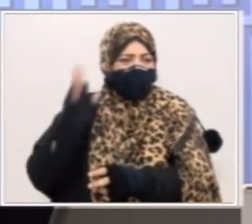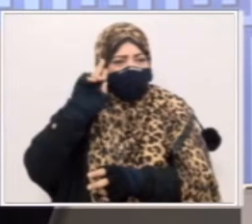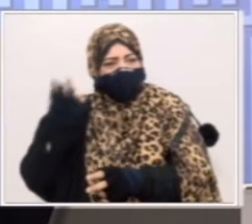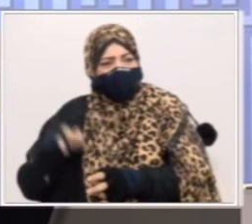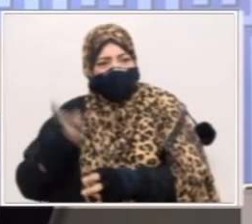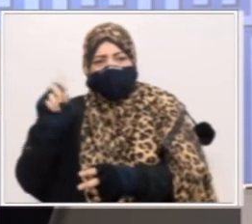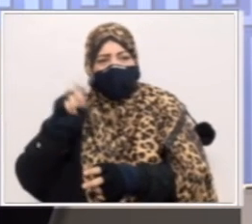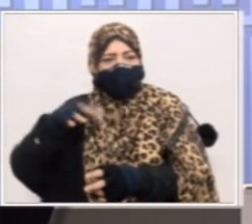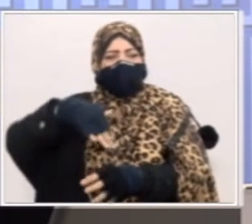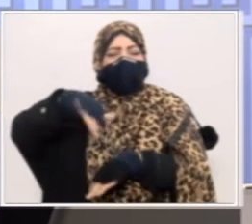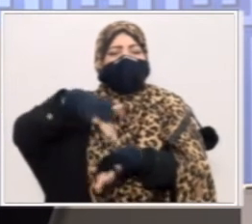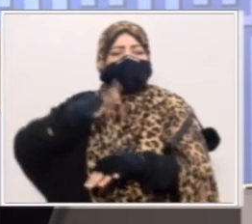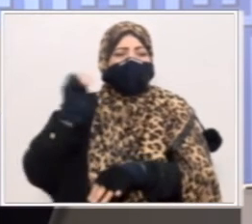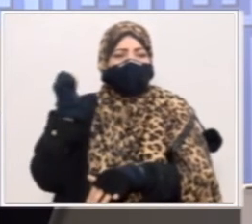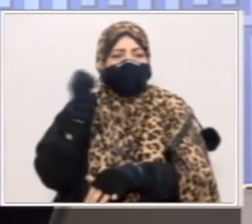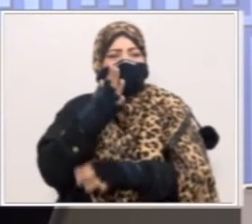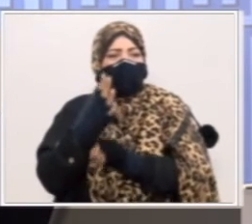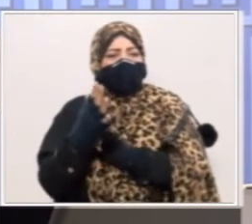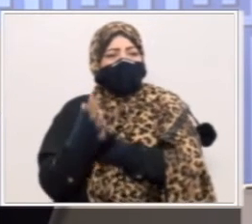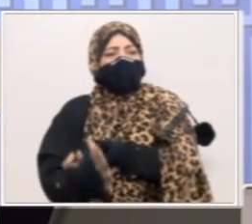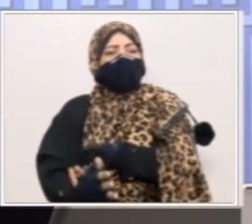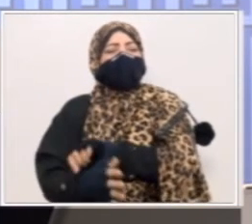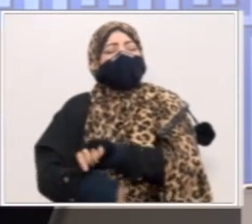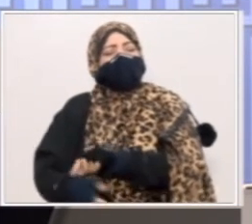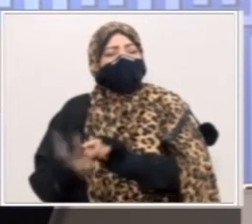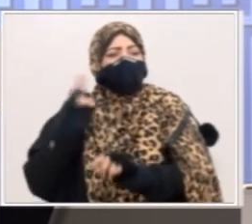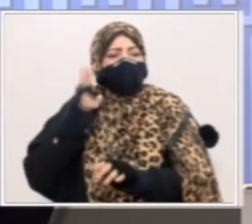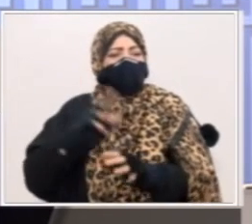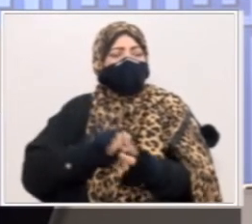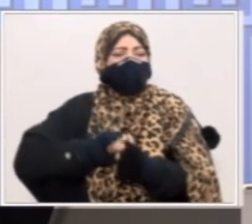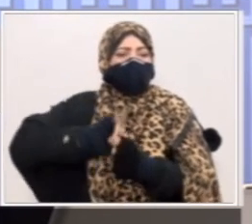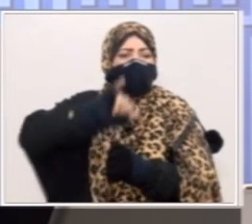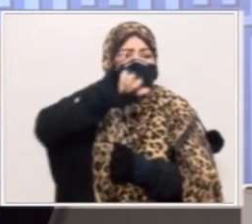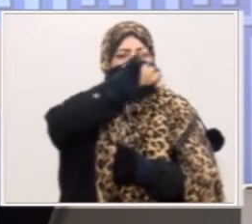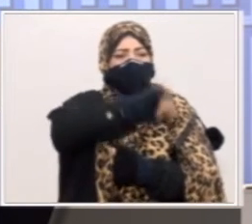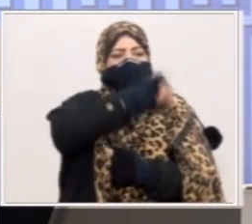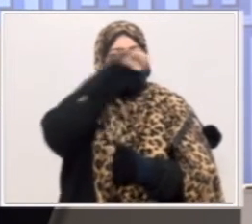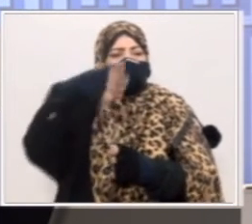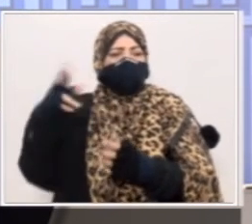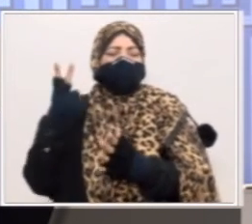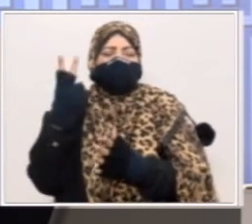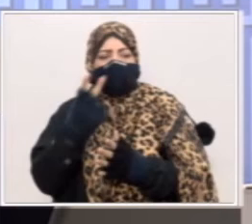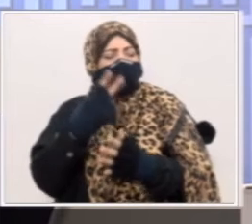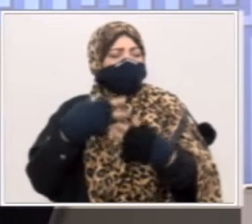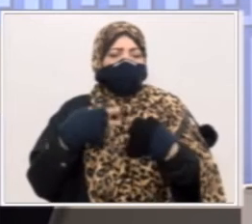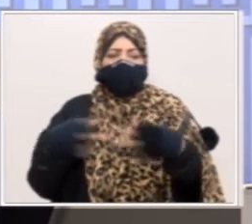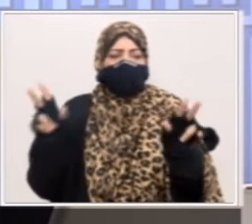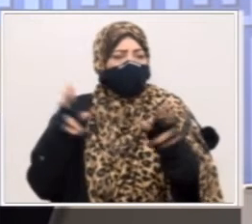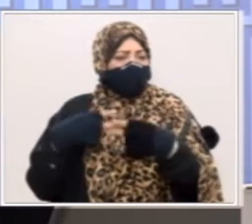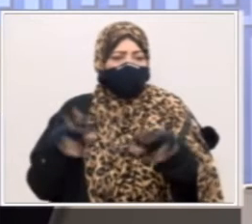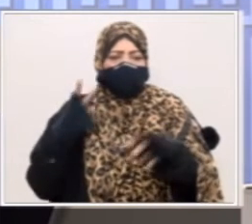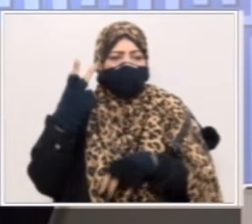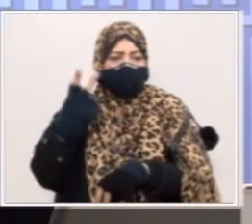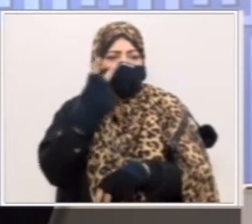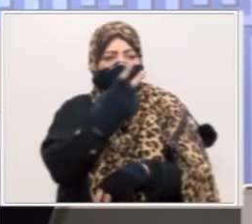زال يتابع سفره، ففي هذه الحالة يجوز له القصر ولا شيء في ذلك، يقصر ولا